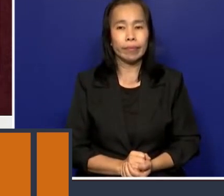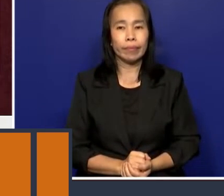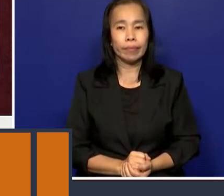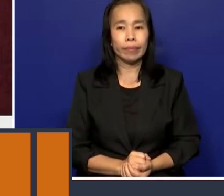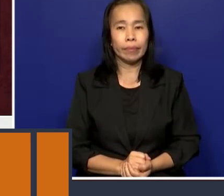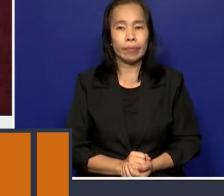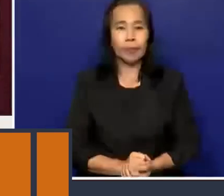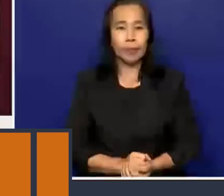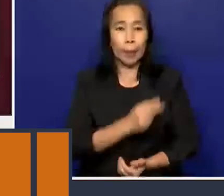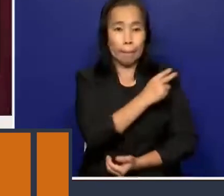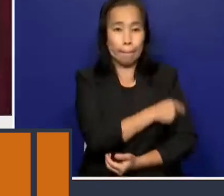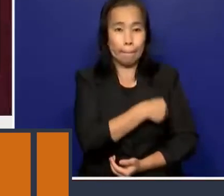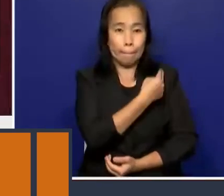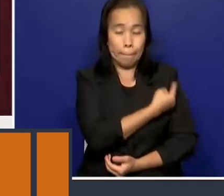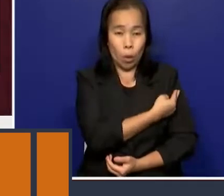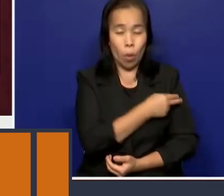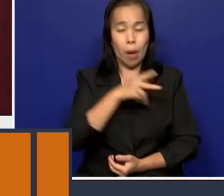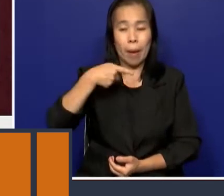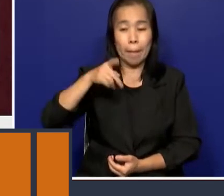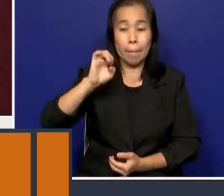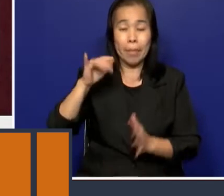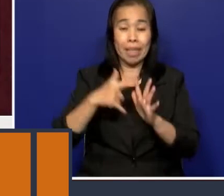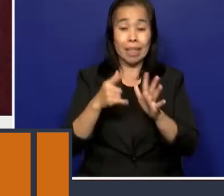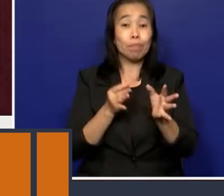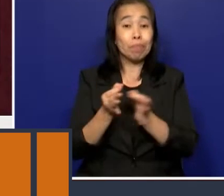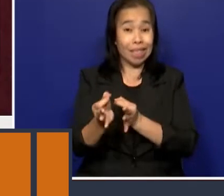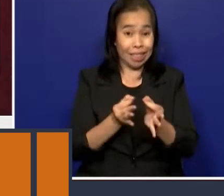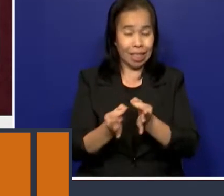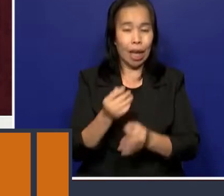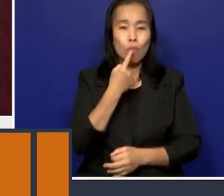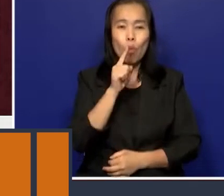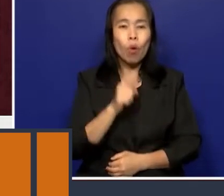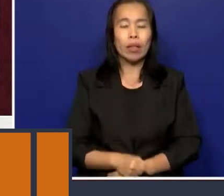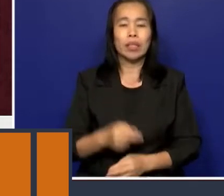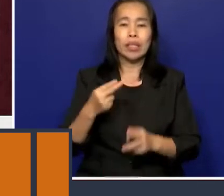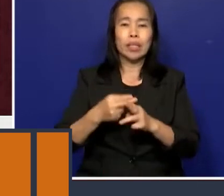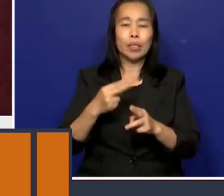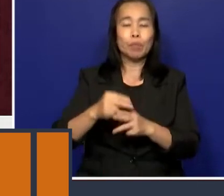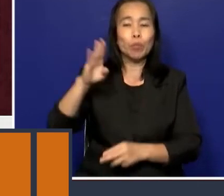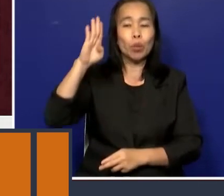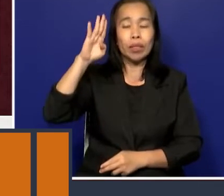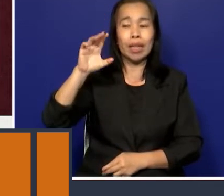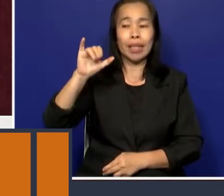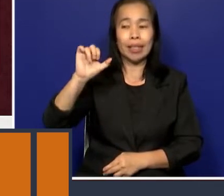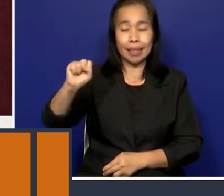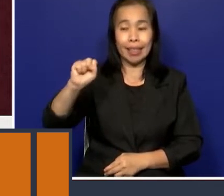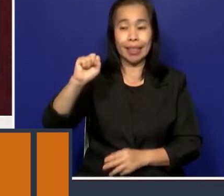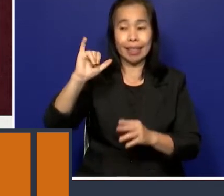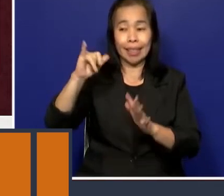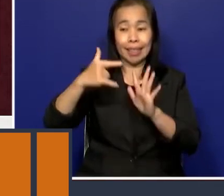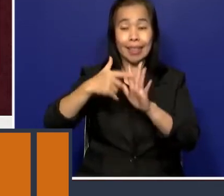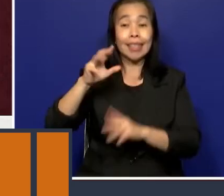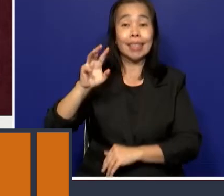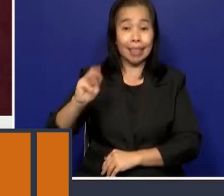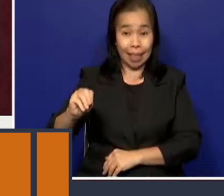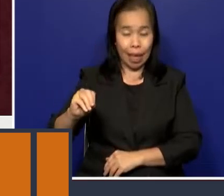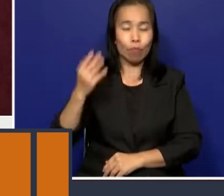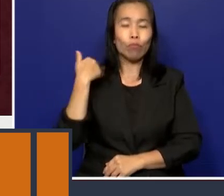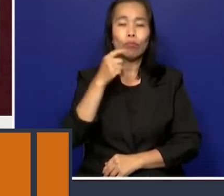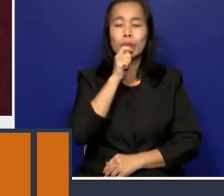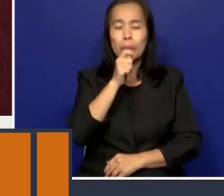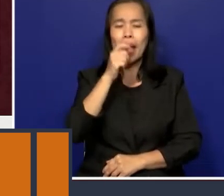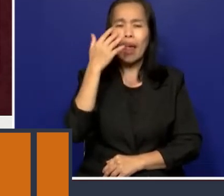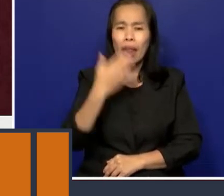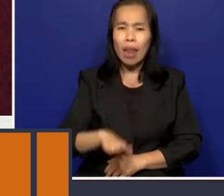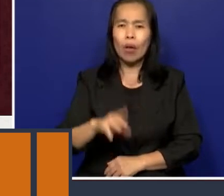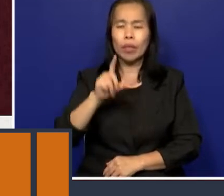โดยคุหมอปยะสกนที่ภิษาสอบค. ครัได้เอ่ยถึงชื่อสยาม BioScience ในการให้สัภาษณกัสื่อมวชนในวันที่ 24 กรก